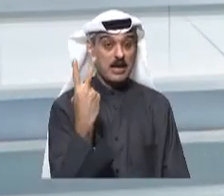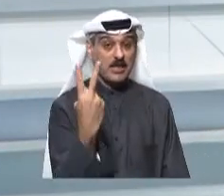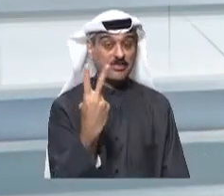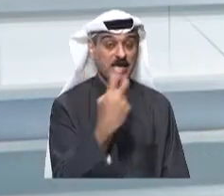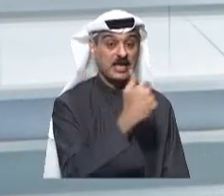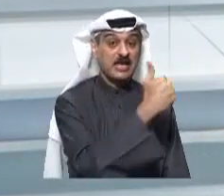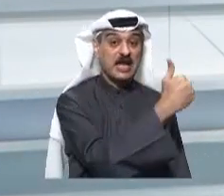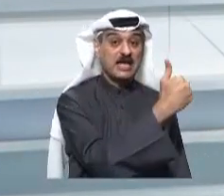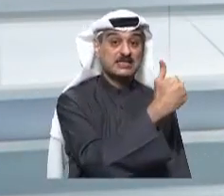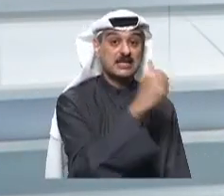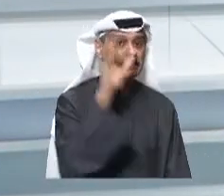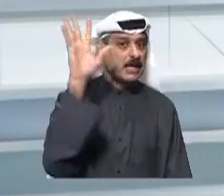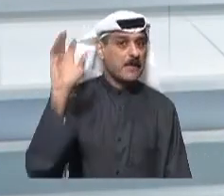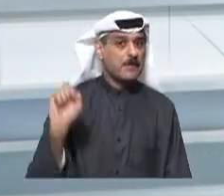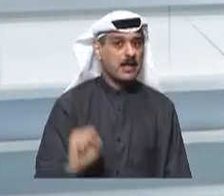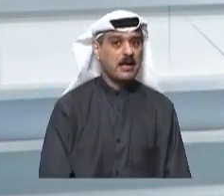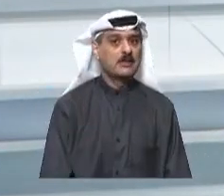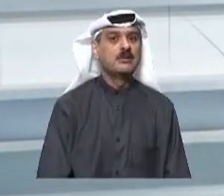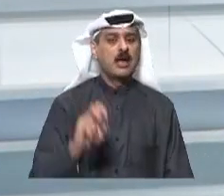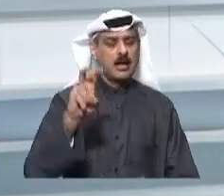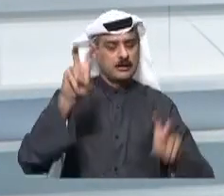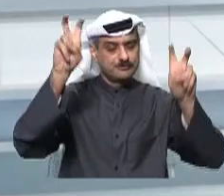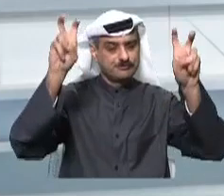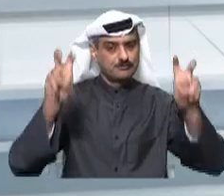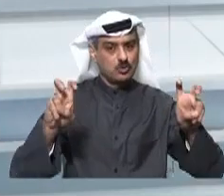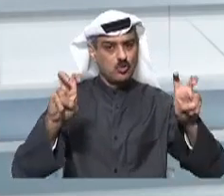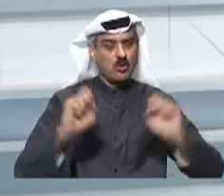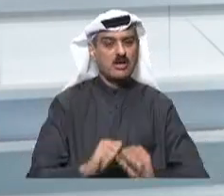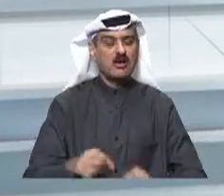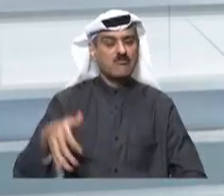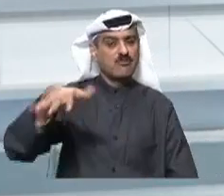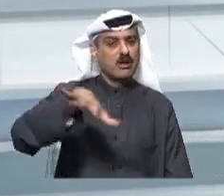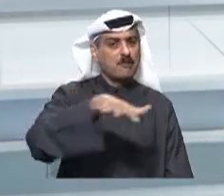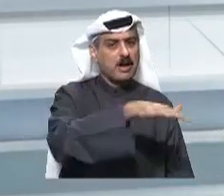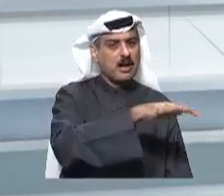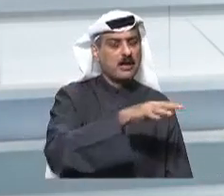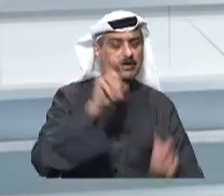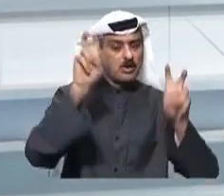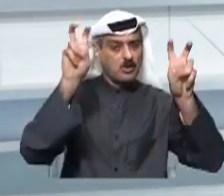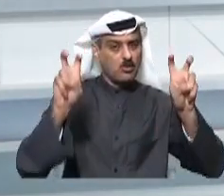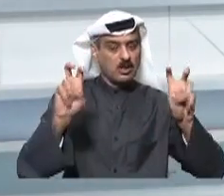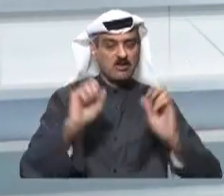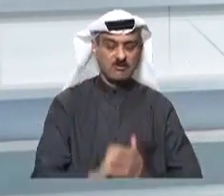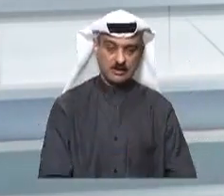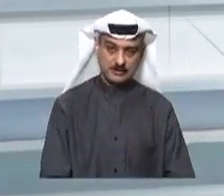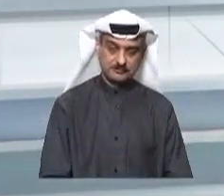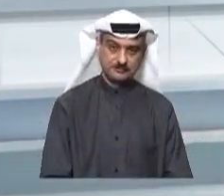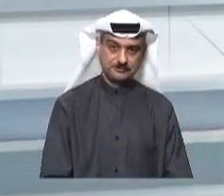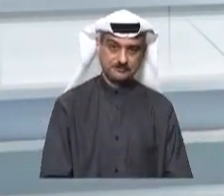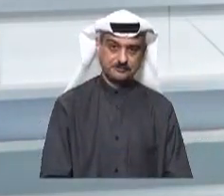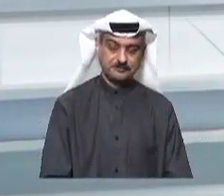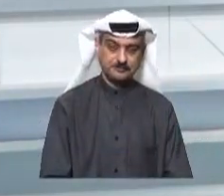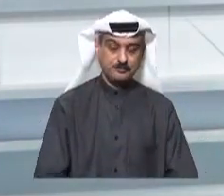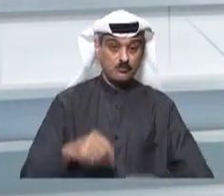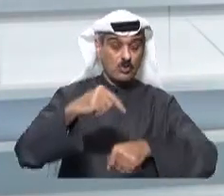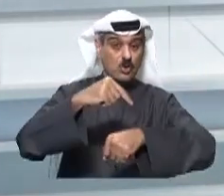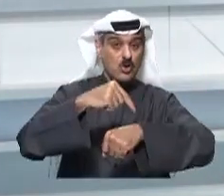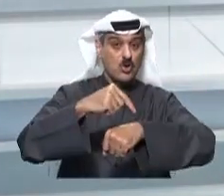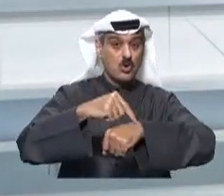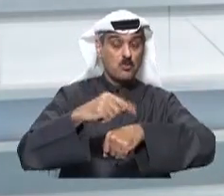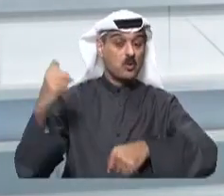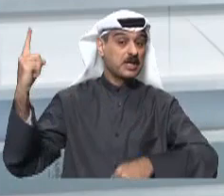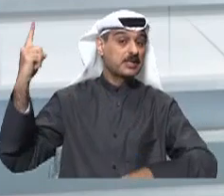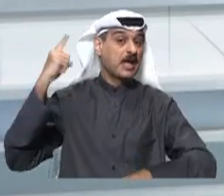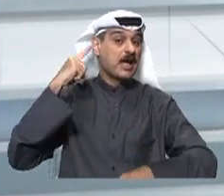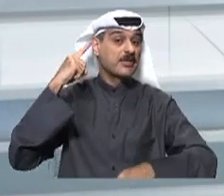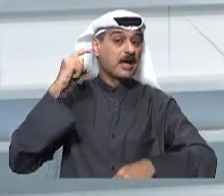2 إلى 6 أقدام، أجواء غير مناسبة لممارسة أي نشاط بحري خلال هذه الفترة. المواقيت بإذن الله حسب التوقيت